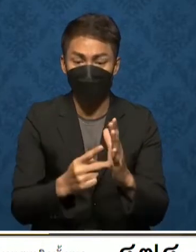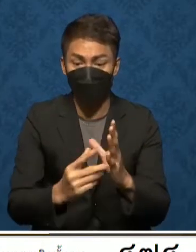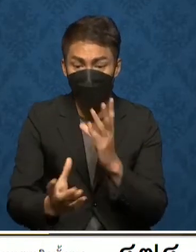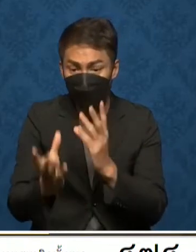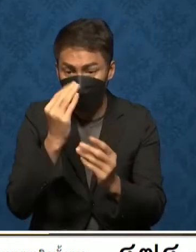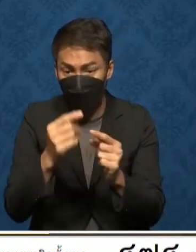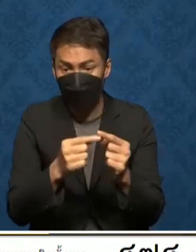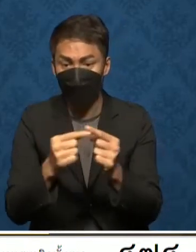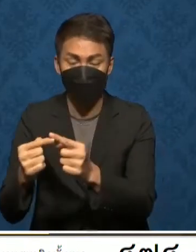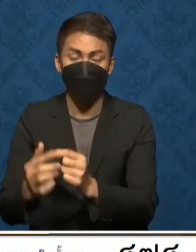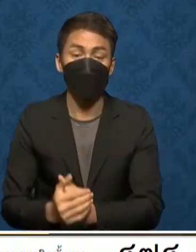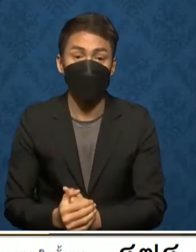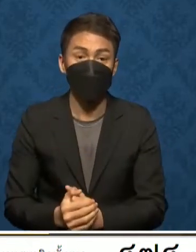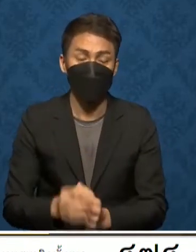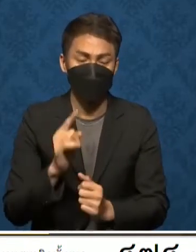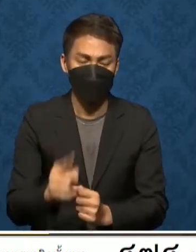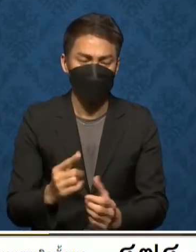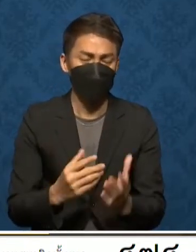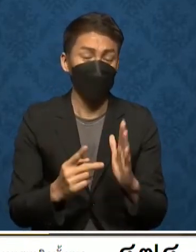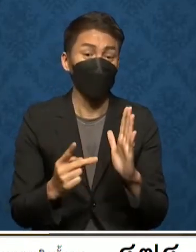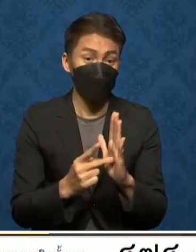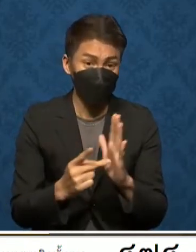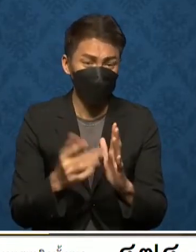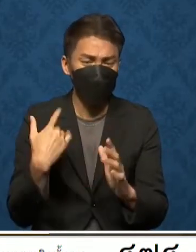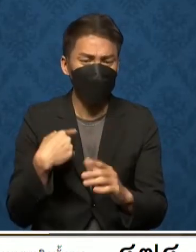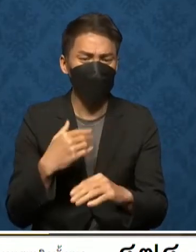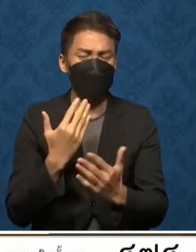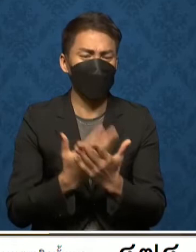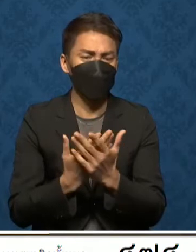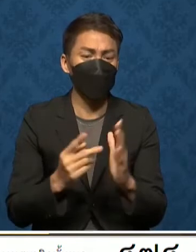ให้กู้เรียนได้ถึงปริญญาตรีนะครับเพราะในส่วนนี้ก็เป